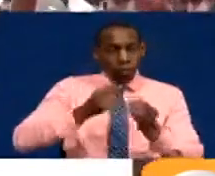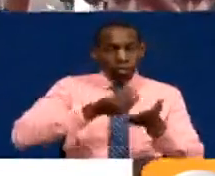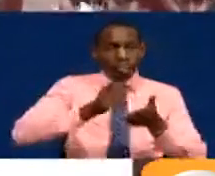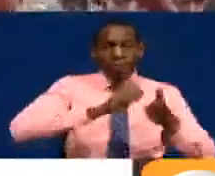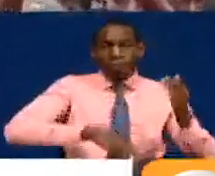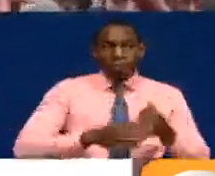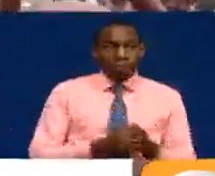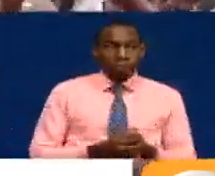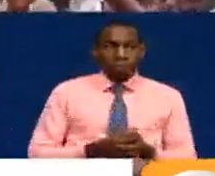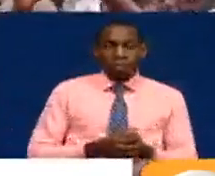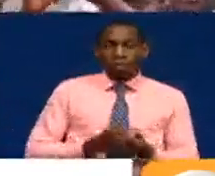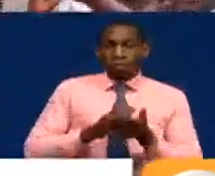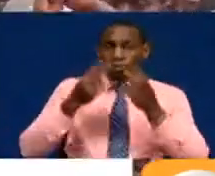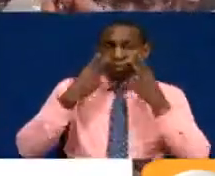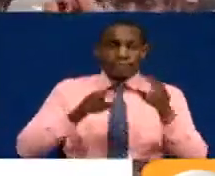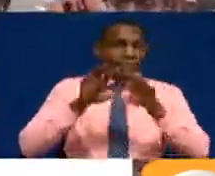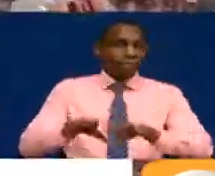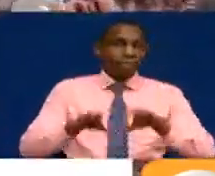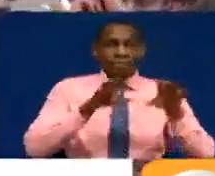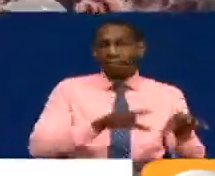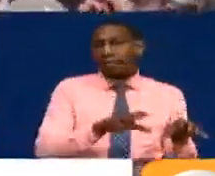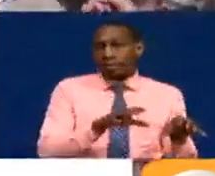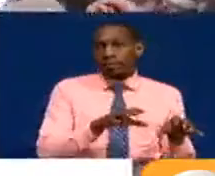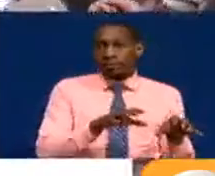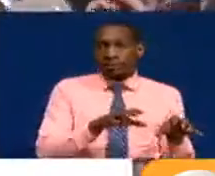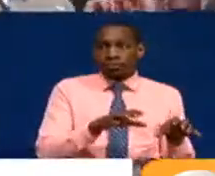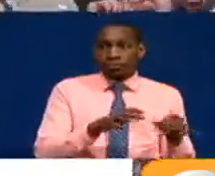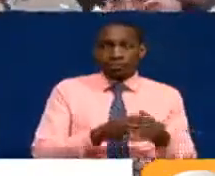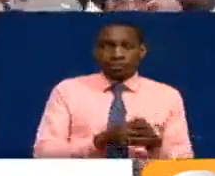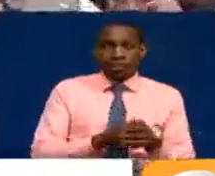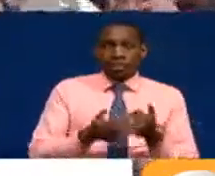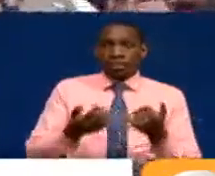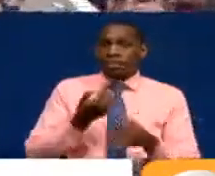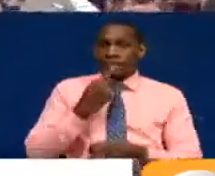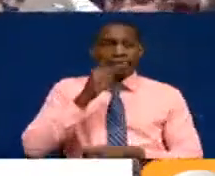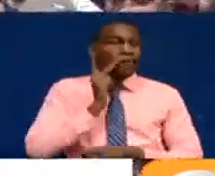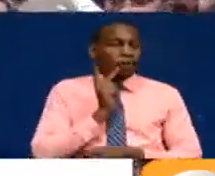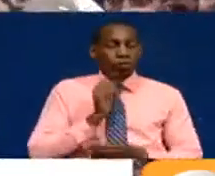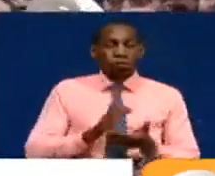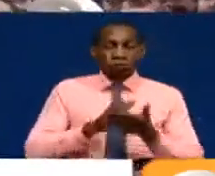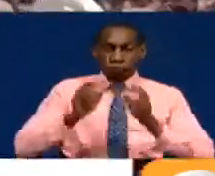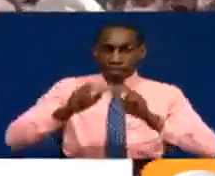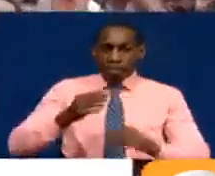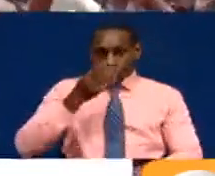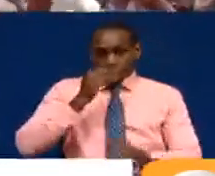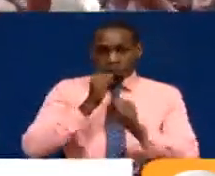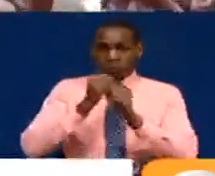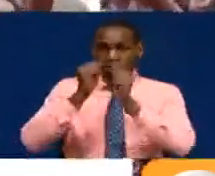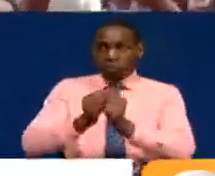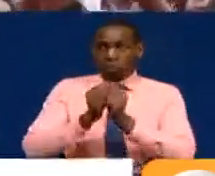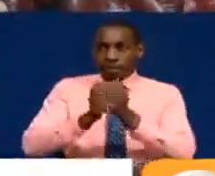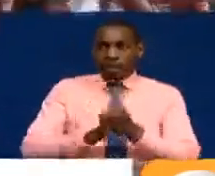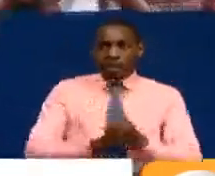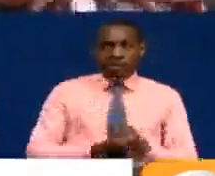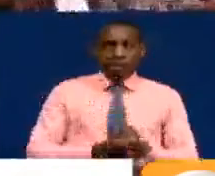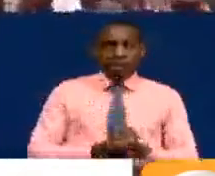nini. Mnaona ile mateso huyo mtu ameweka kwa mwambie ni Kalonzo atafutane na mimi hasa tufanye kazi pamoja awajane na